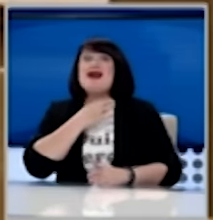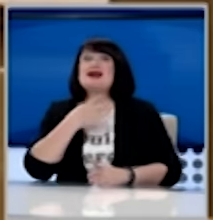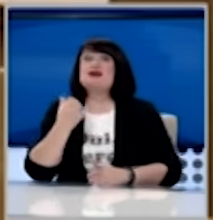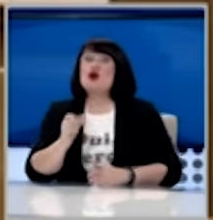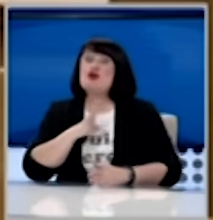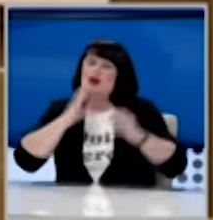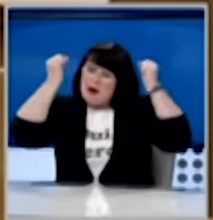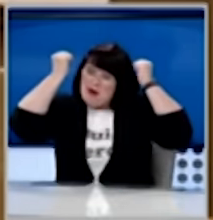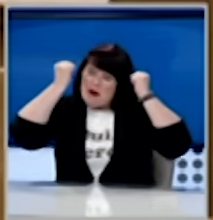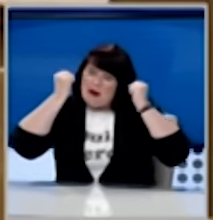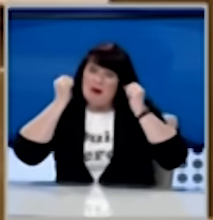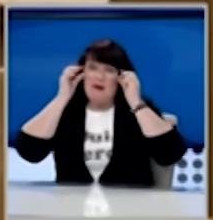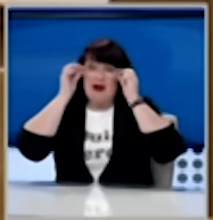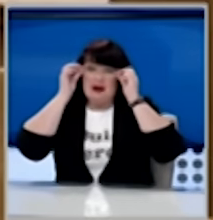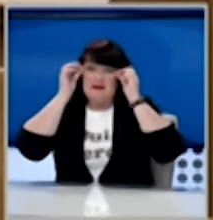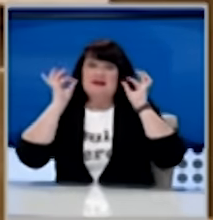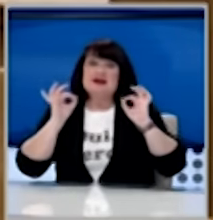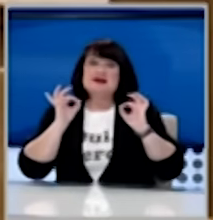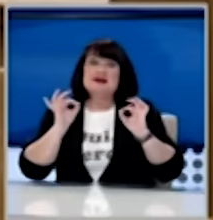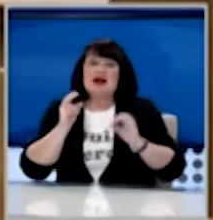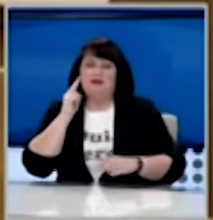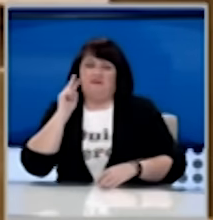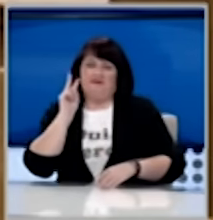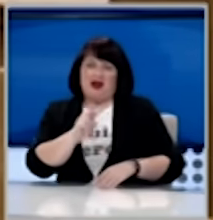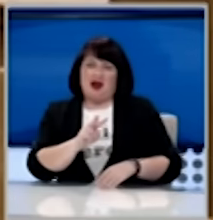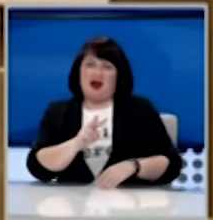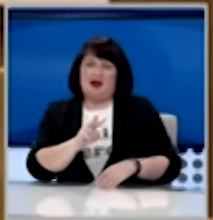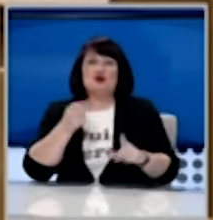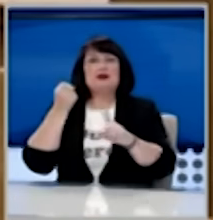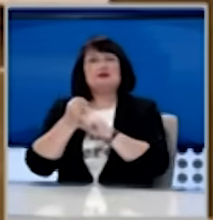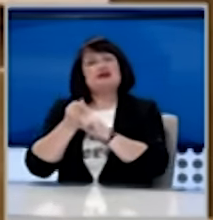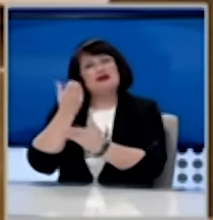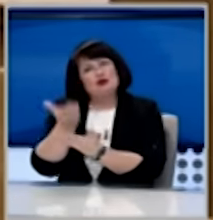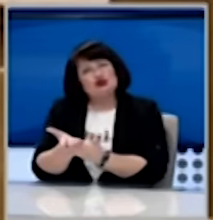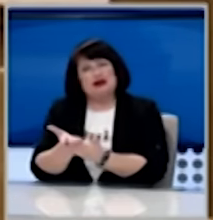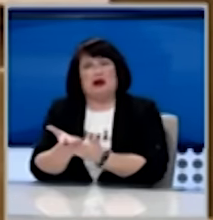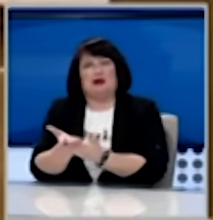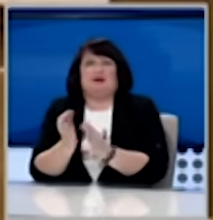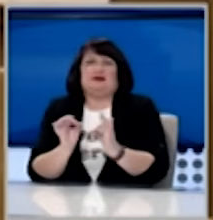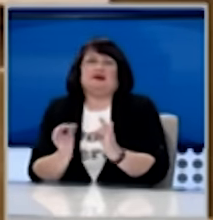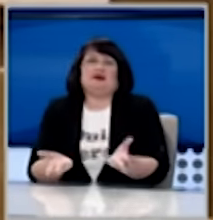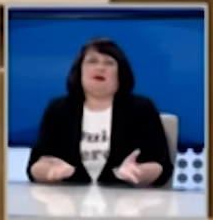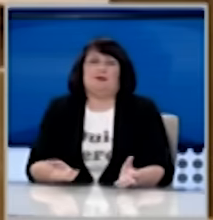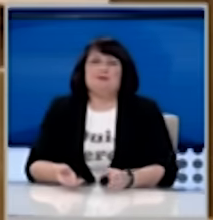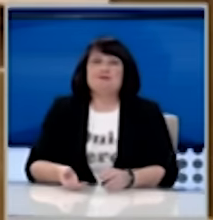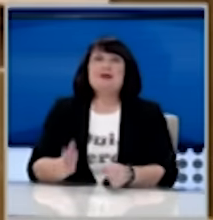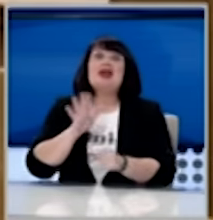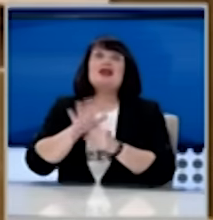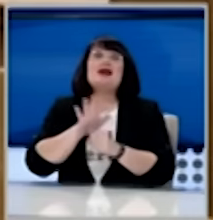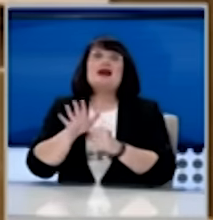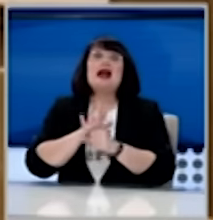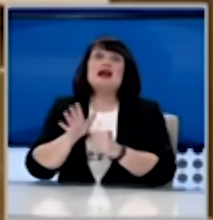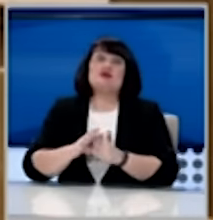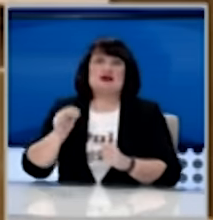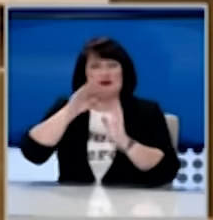πλημμυροπαθών οι οποίες αποτυπώνονται και στις διεκδικήσεις τους και φυσικά δεν καλύπτονται από τις